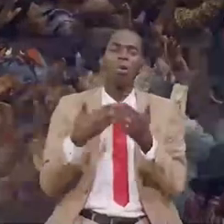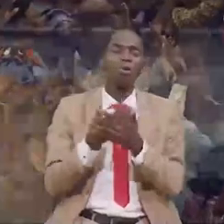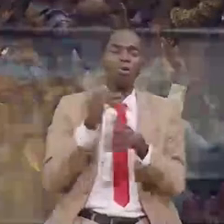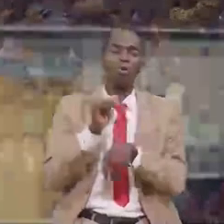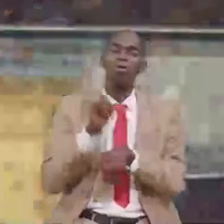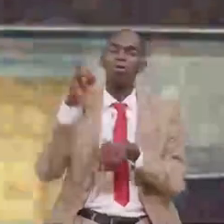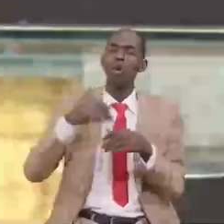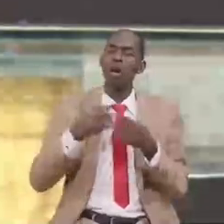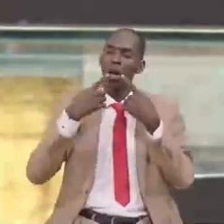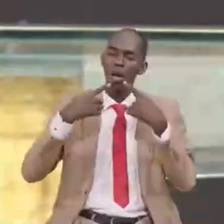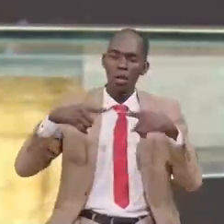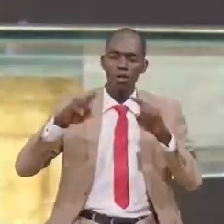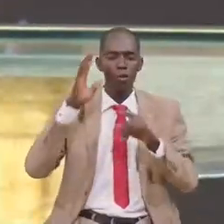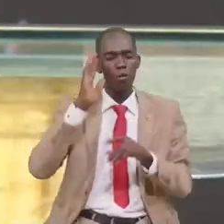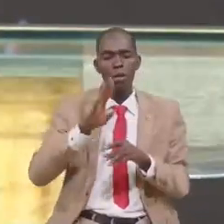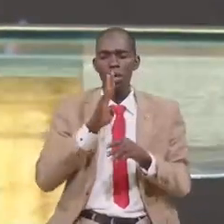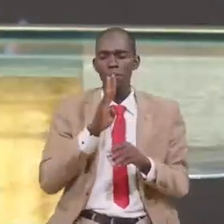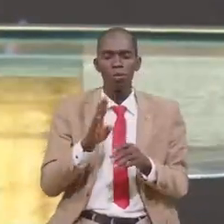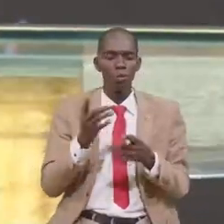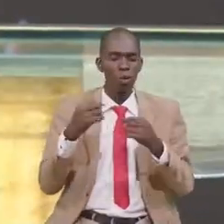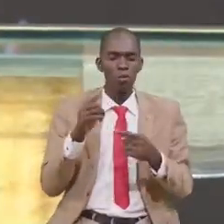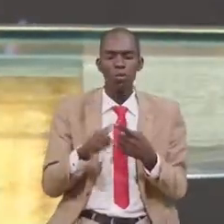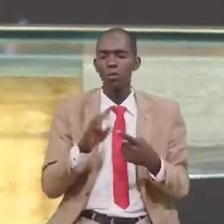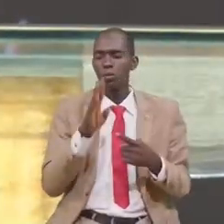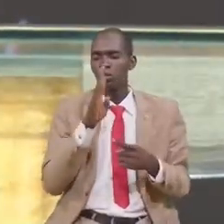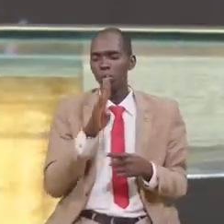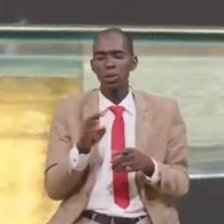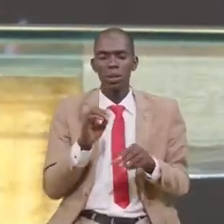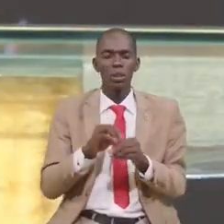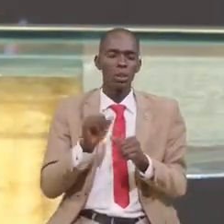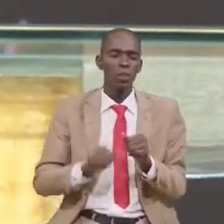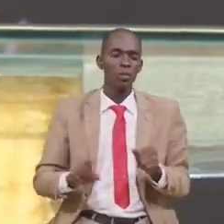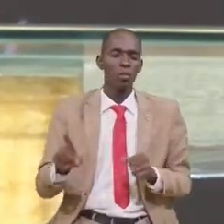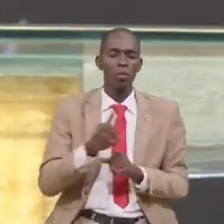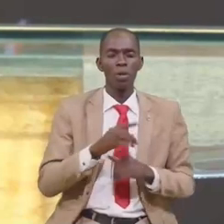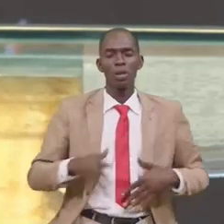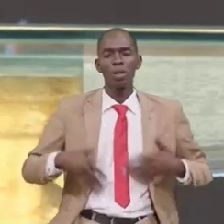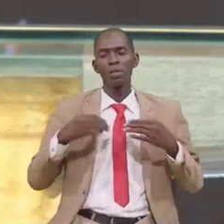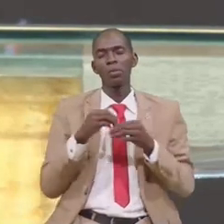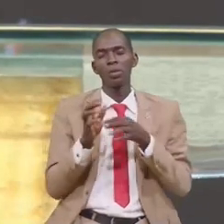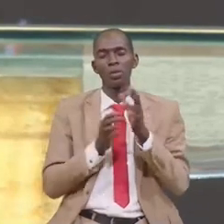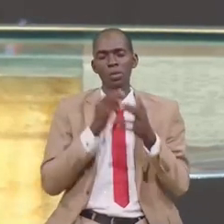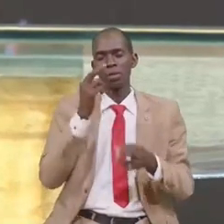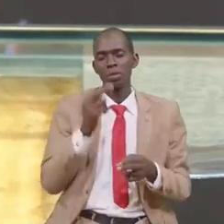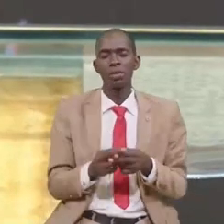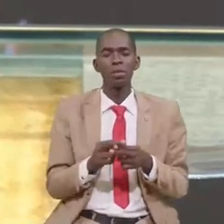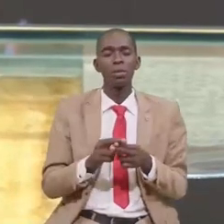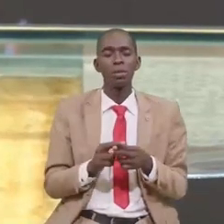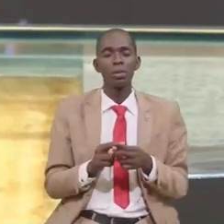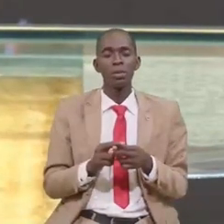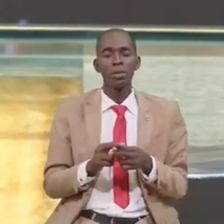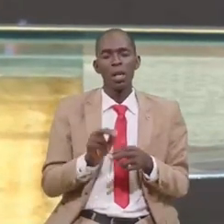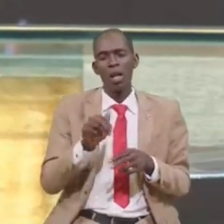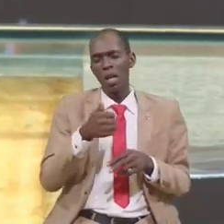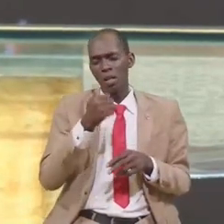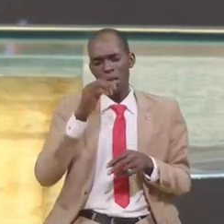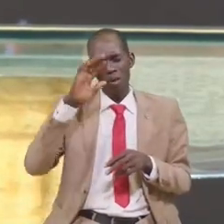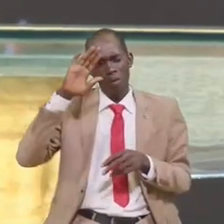as proclamée soit accomplie dans chaque vie au nom de Jésus-Christ. Y a-t-il